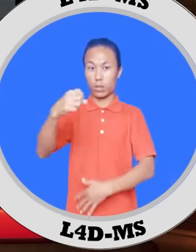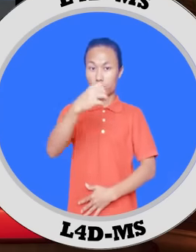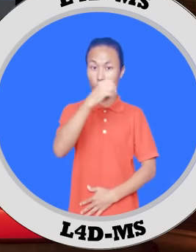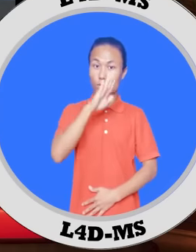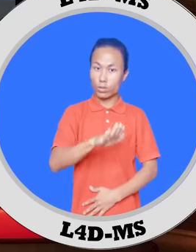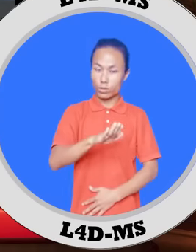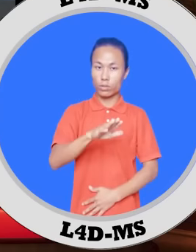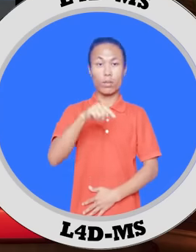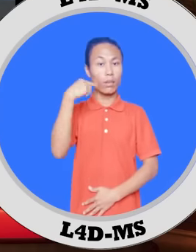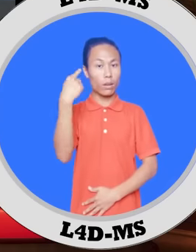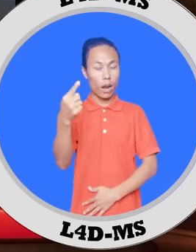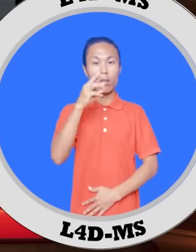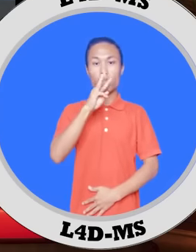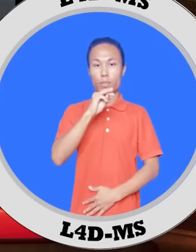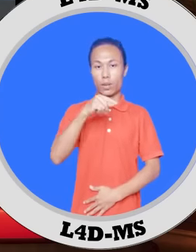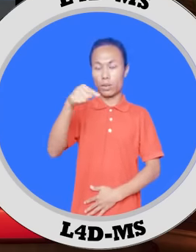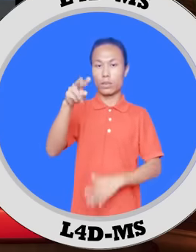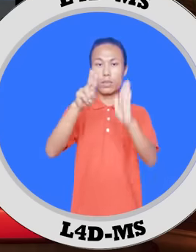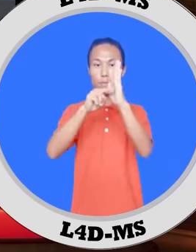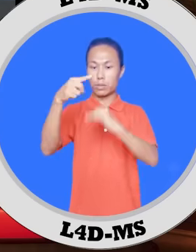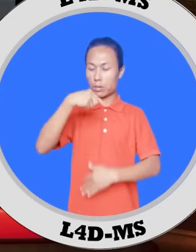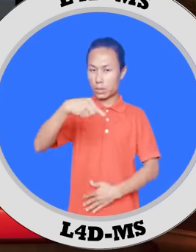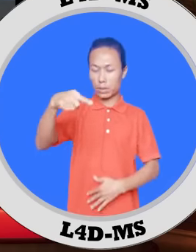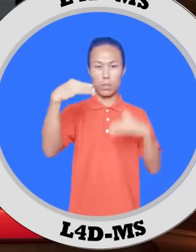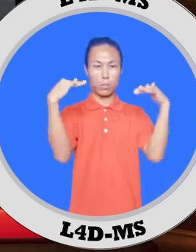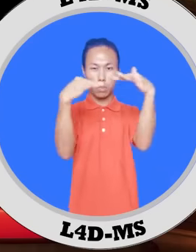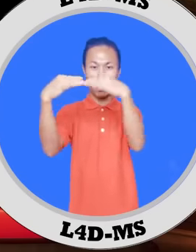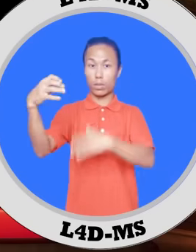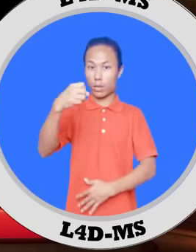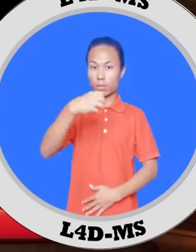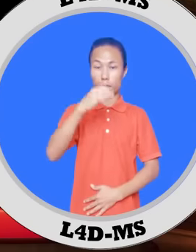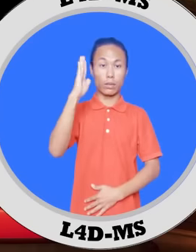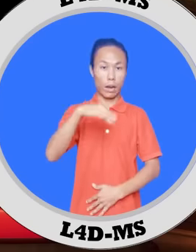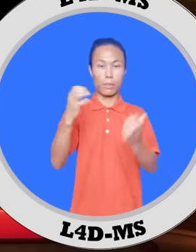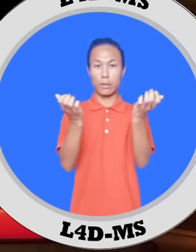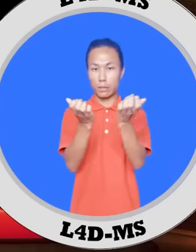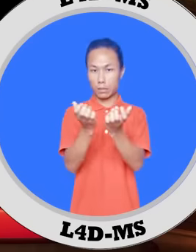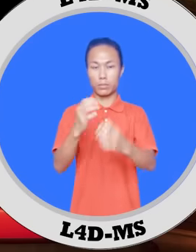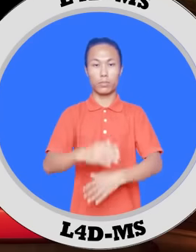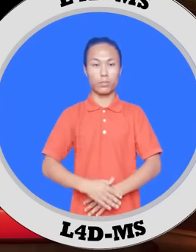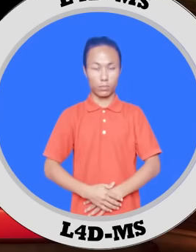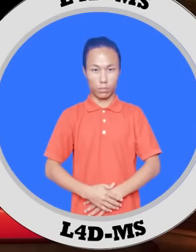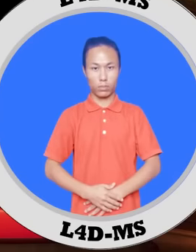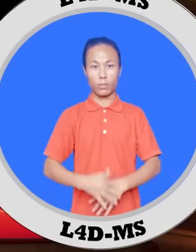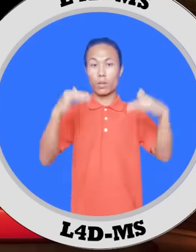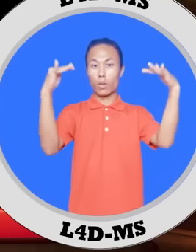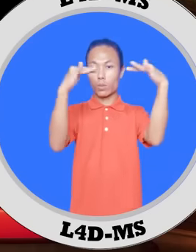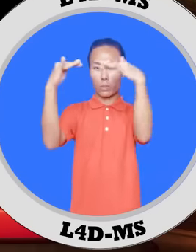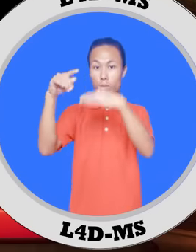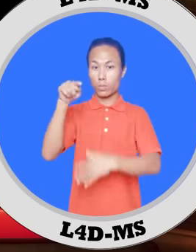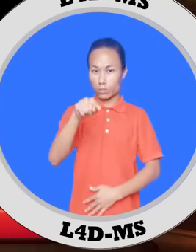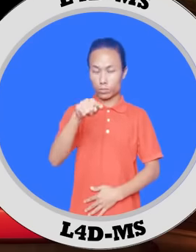Mandalay Gani, Nibiro Surale, Muirobu Sura, Teja Be Pite Surane, Muiquadore, Kisemia Adra, Atap Bilu